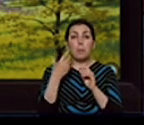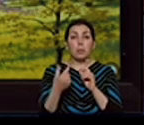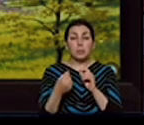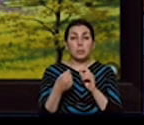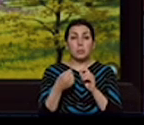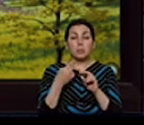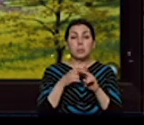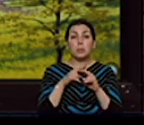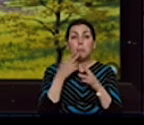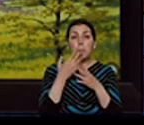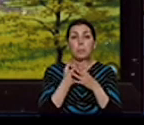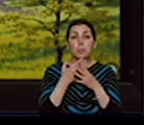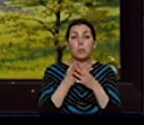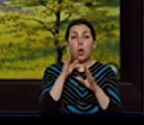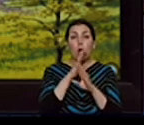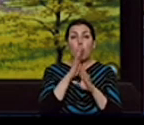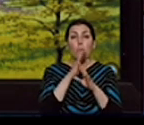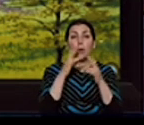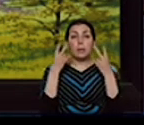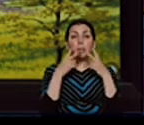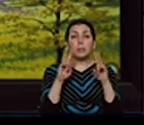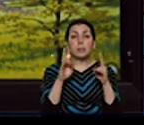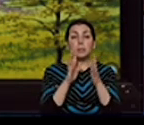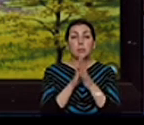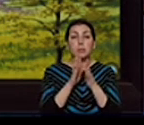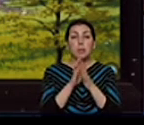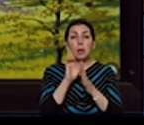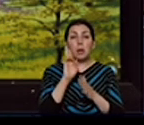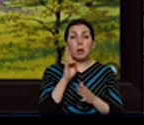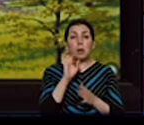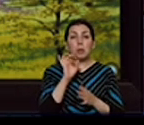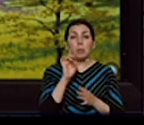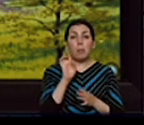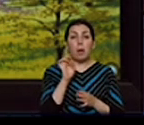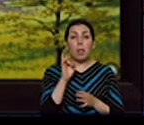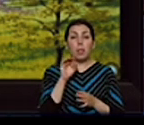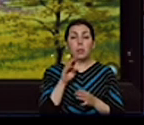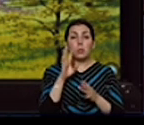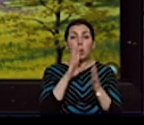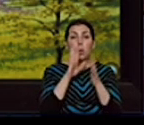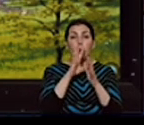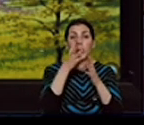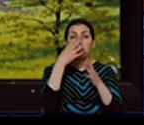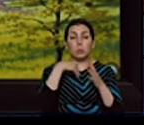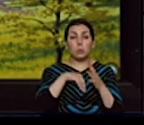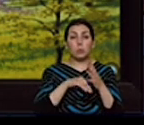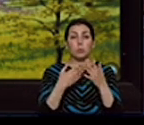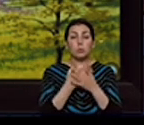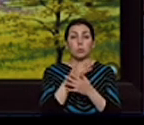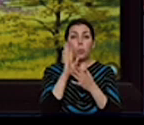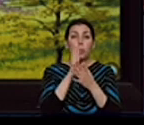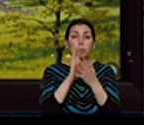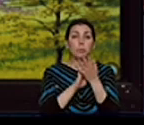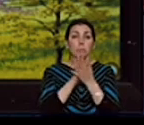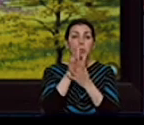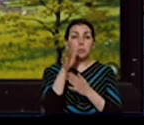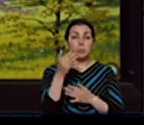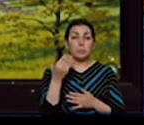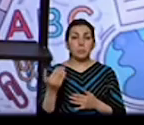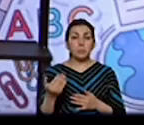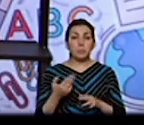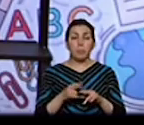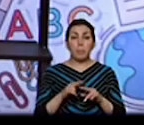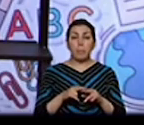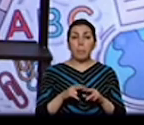barglari, poyalari yordamida havodagi keraksiz karbonat angidrid gazlarini yutib, o'zlaridan kislorod chiqarish xususiyatiga